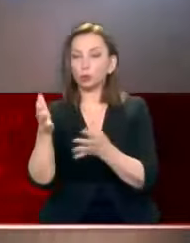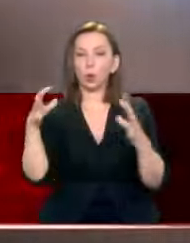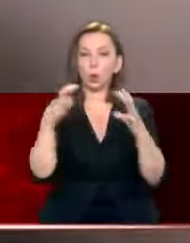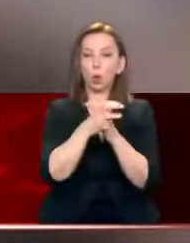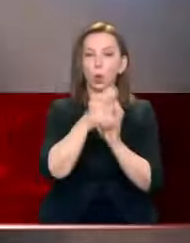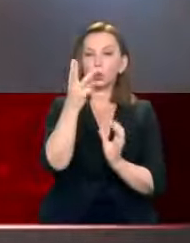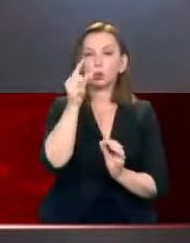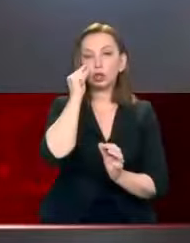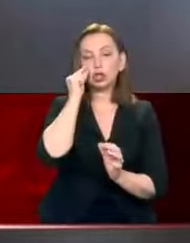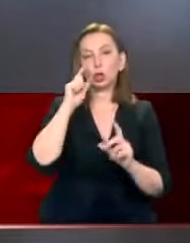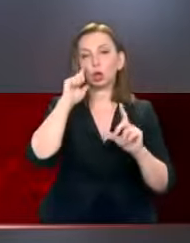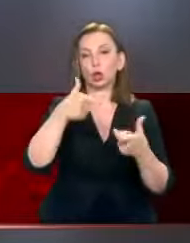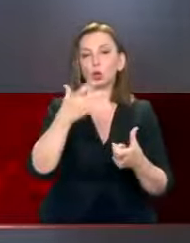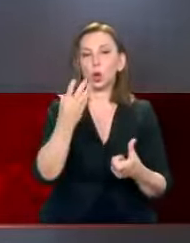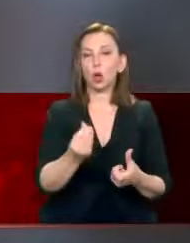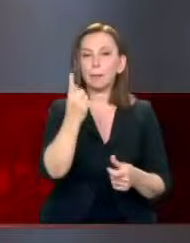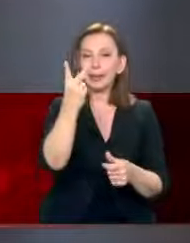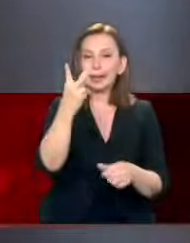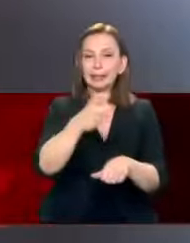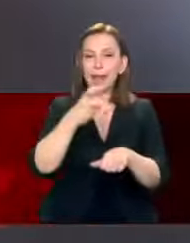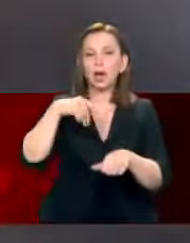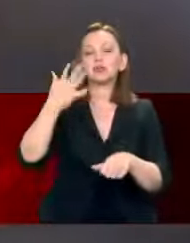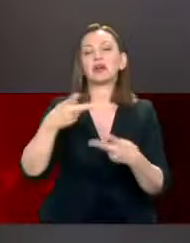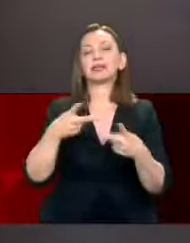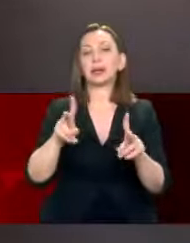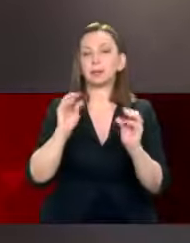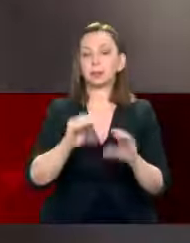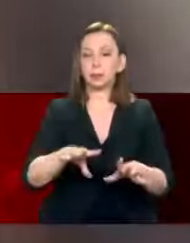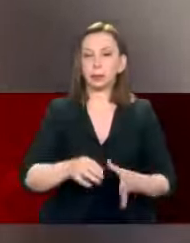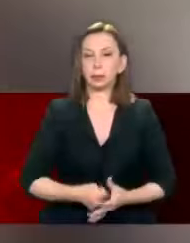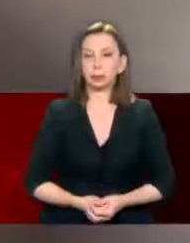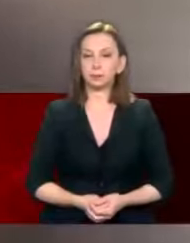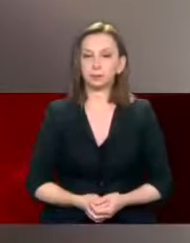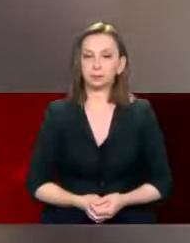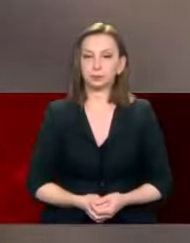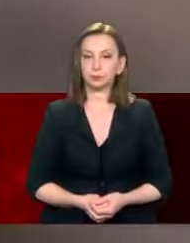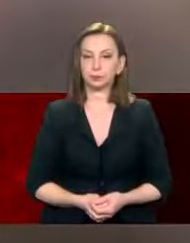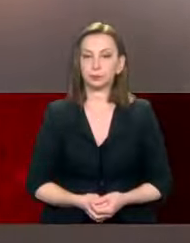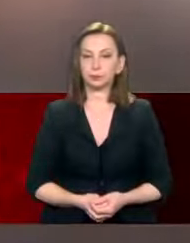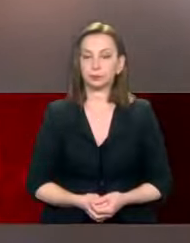yaşandı. 3 kişi gözaltına alındı. Birkaç saat sonra da serbest bırakıldılar. Dağlarda insan! Dağlarda!